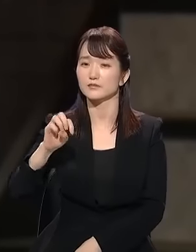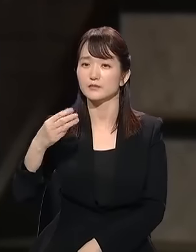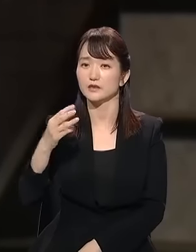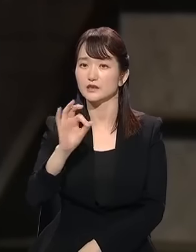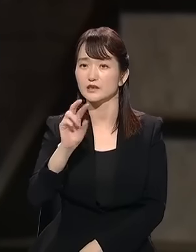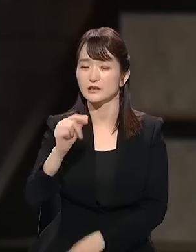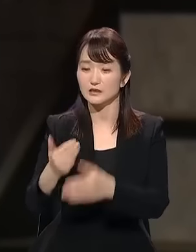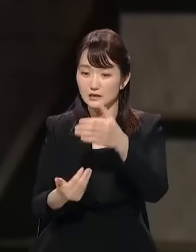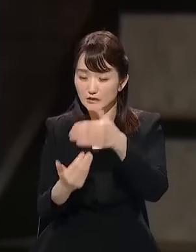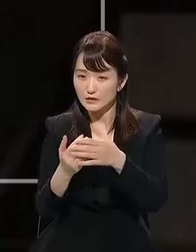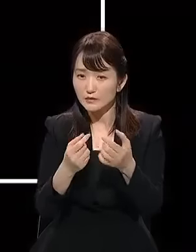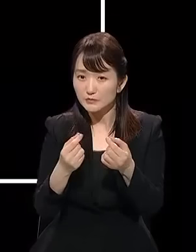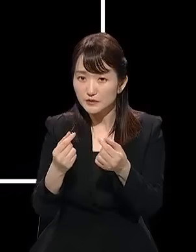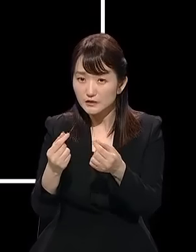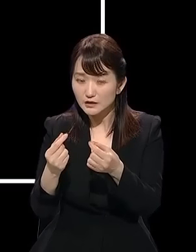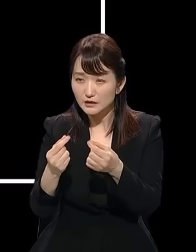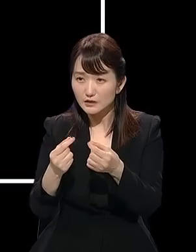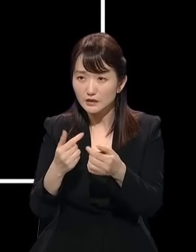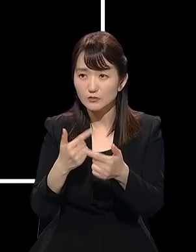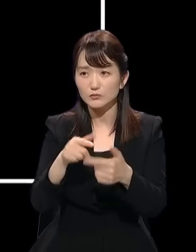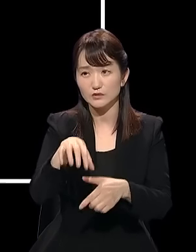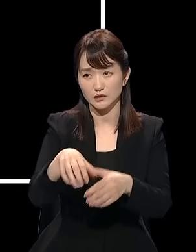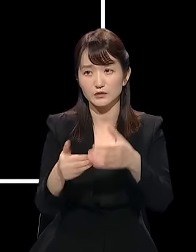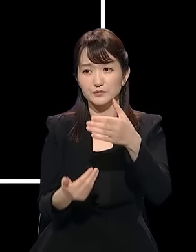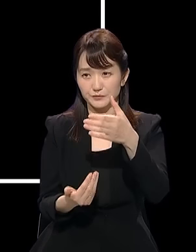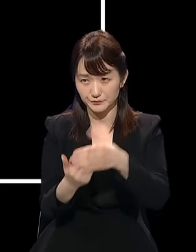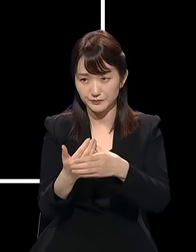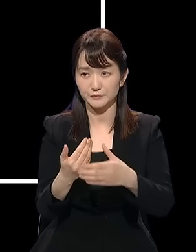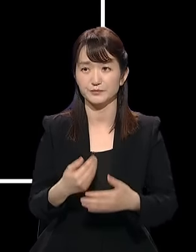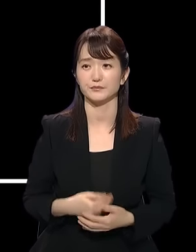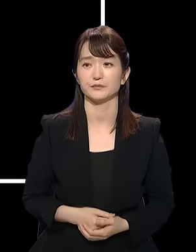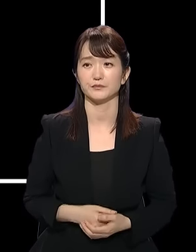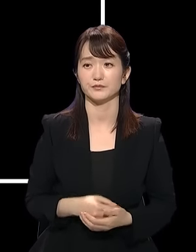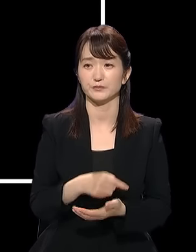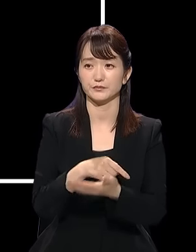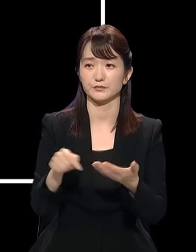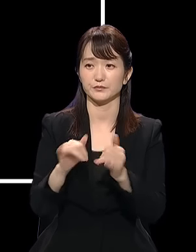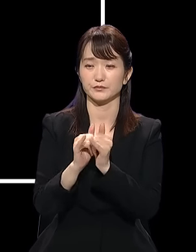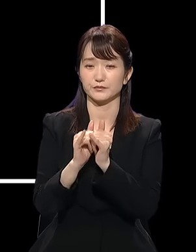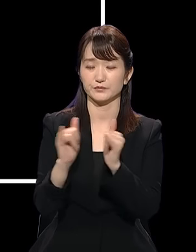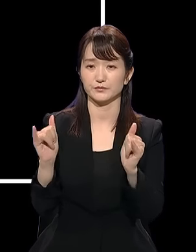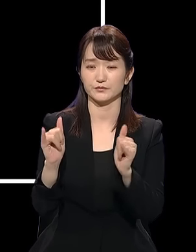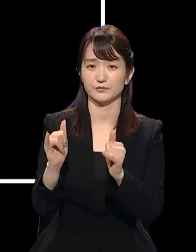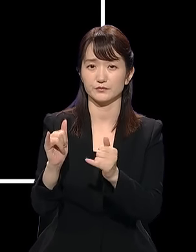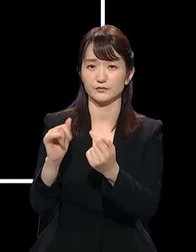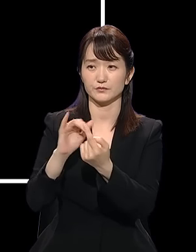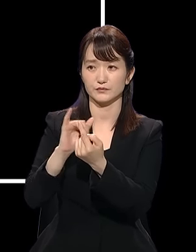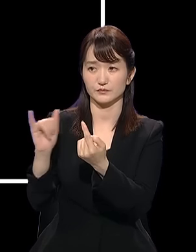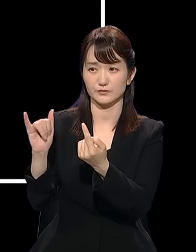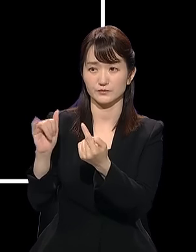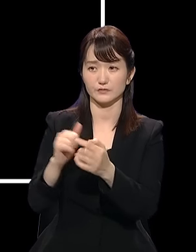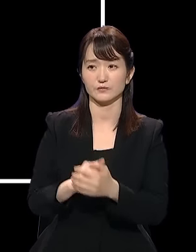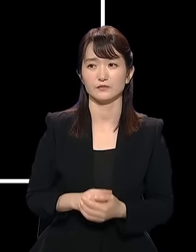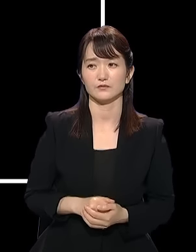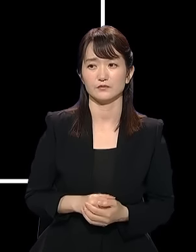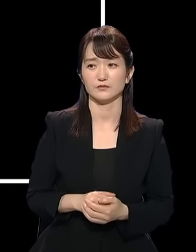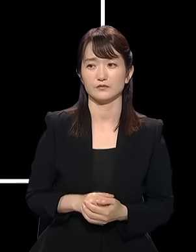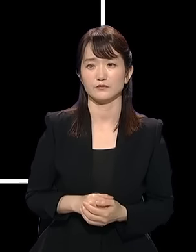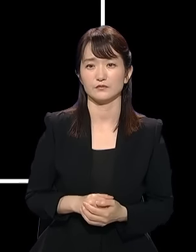비슷한 사건이 부산에서도 있었다라고 얘기를 하면서 피해자는 이제 한 명인데 12명의